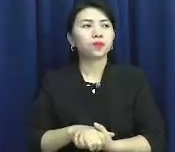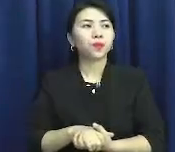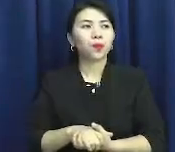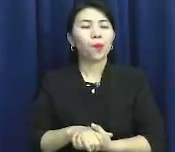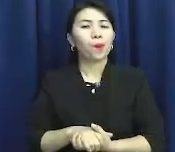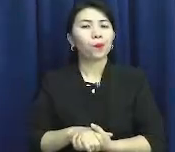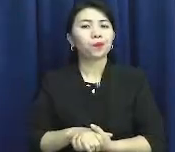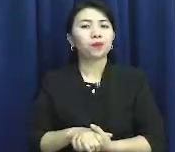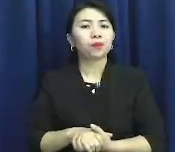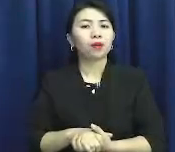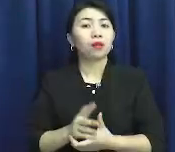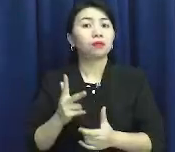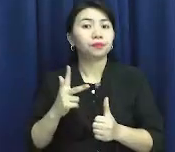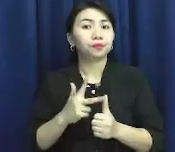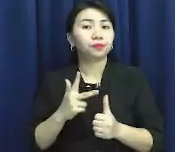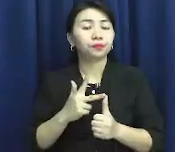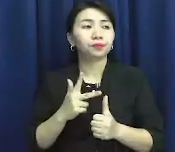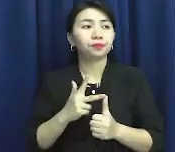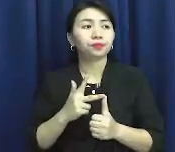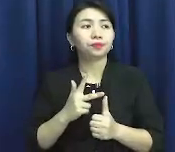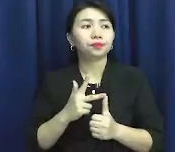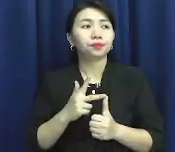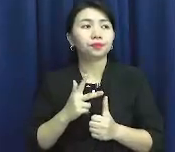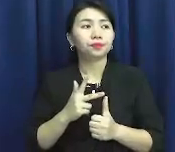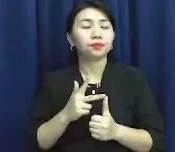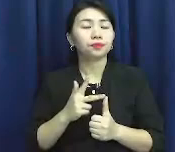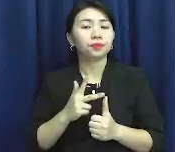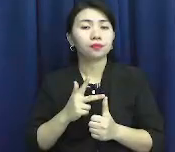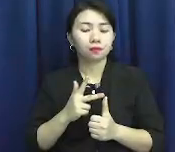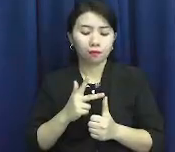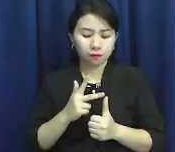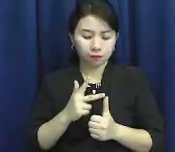Yan sinasabi. Pangatlo, ito na tayo sa pangatlo.